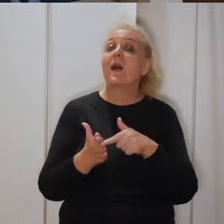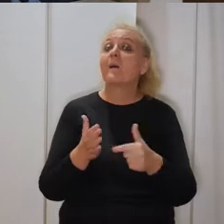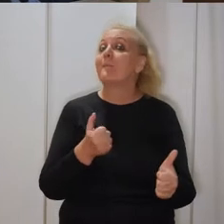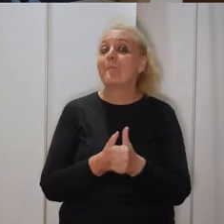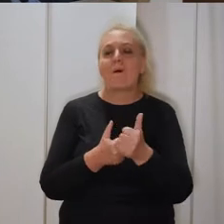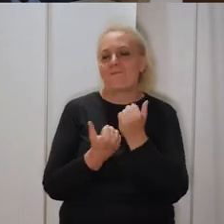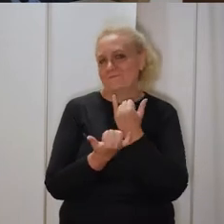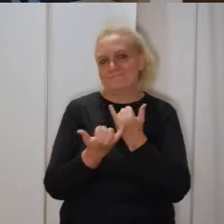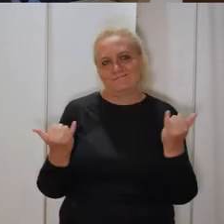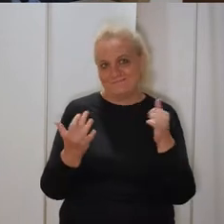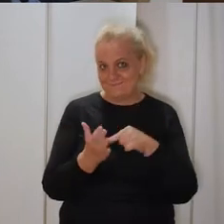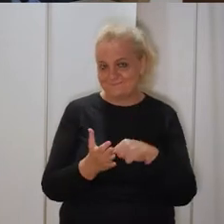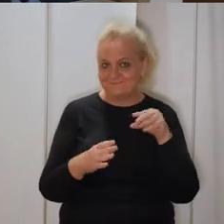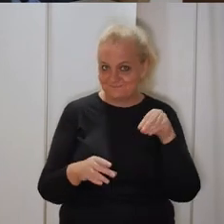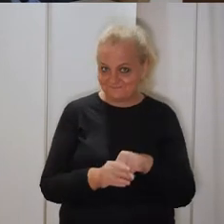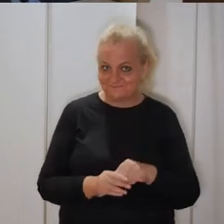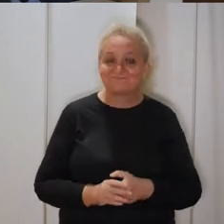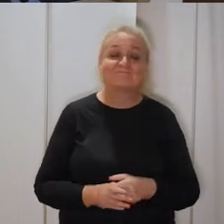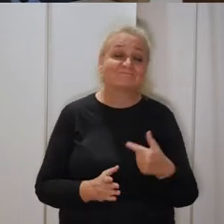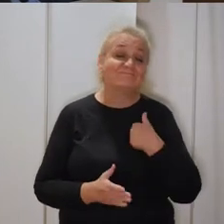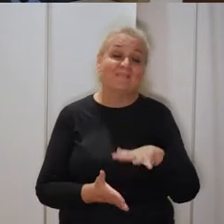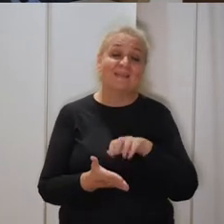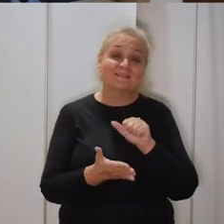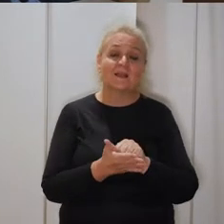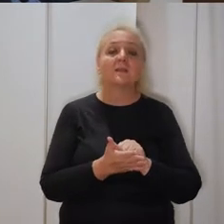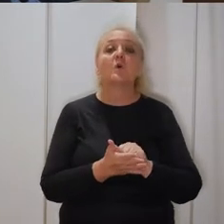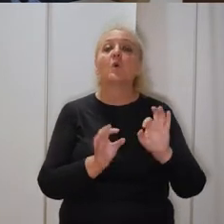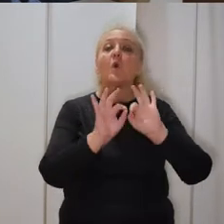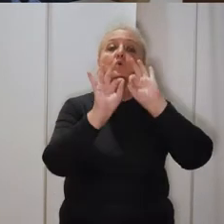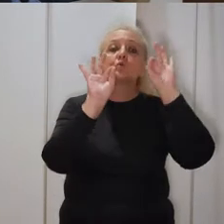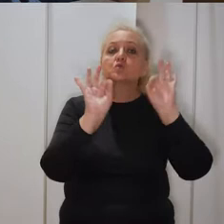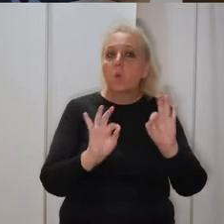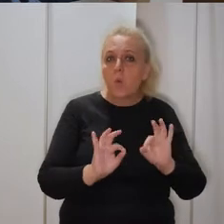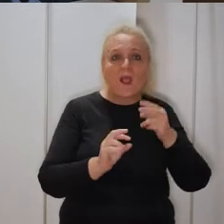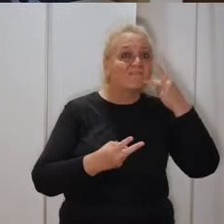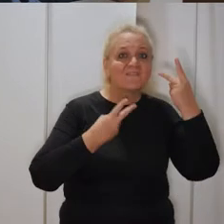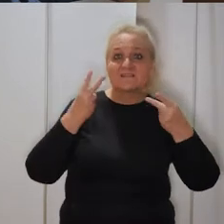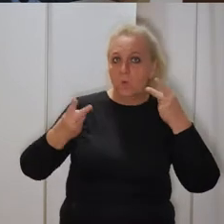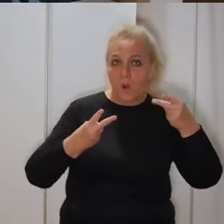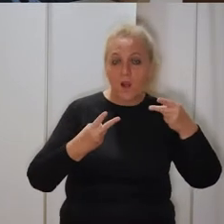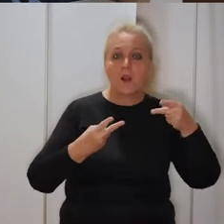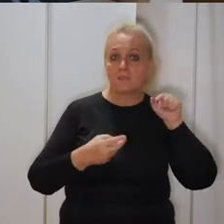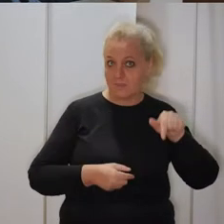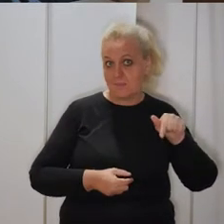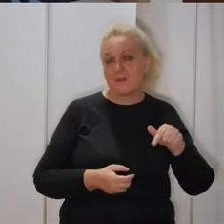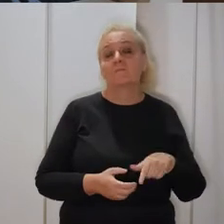Przyczyny tego są różne. Ja się zajmuję sztukami wizualnymi i to z tego wynika.